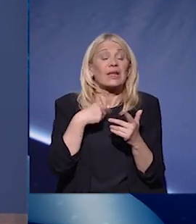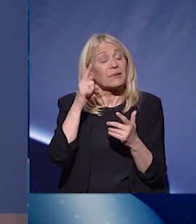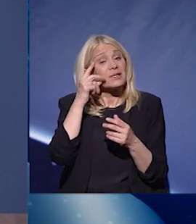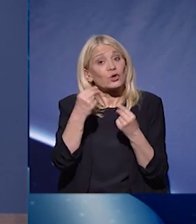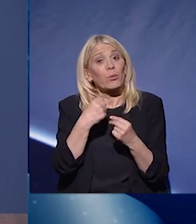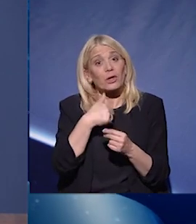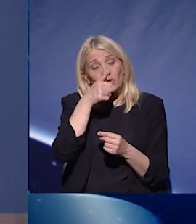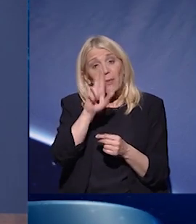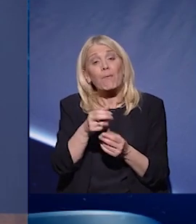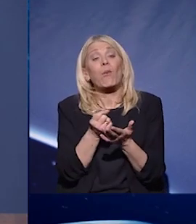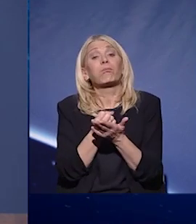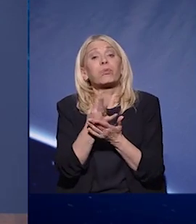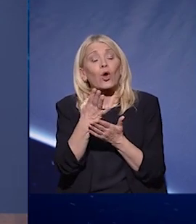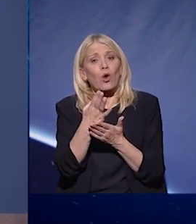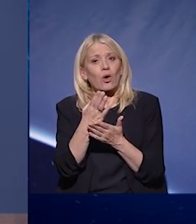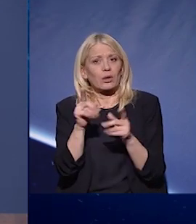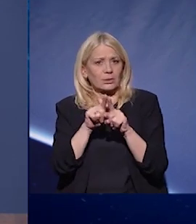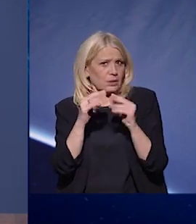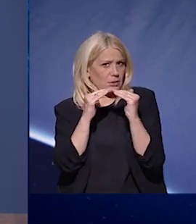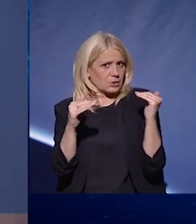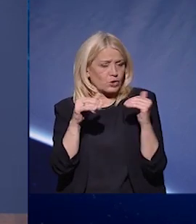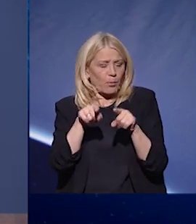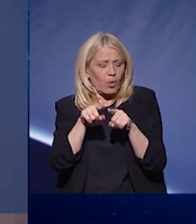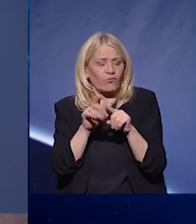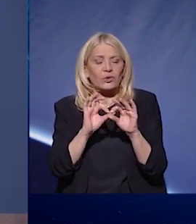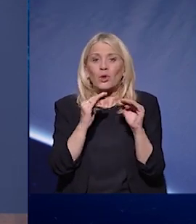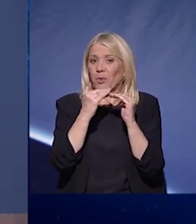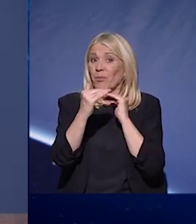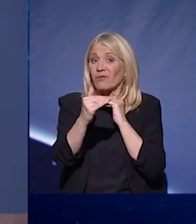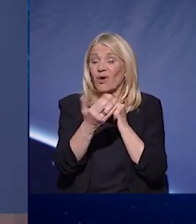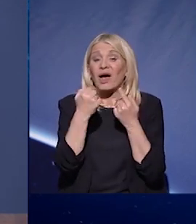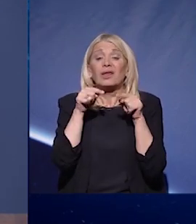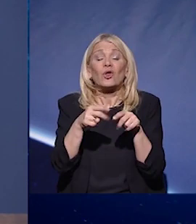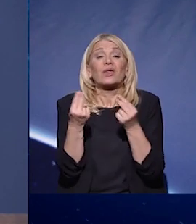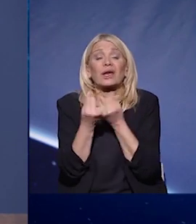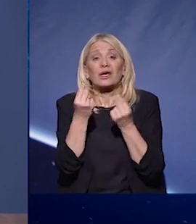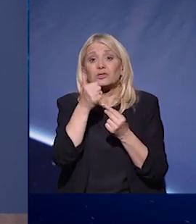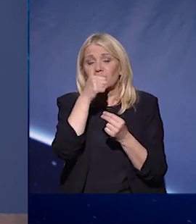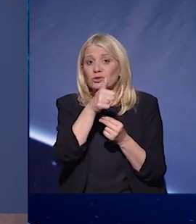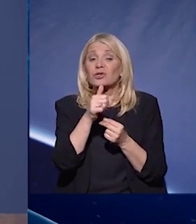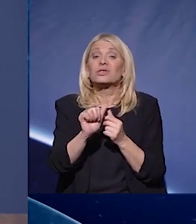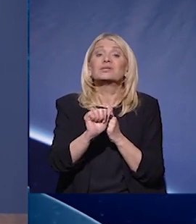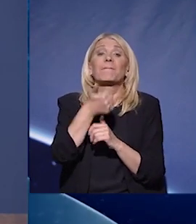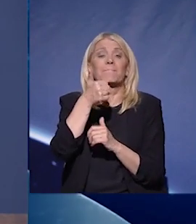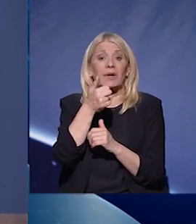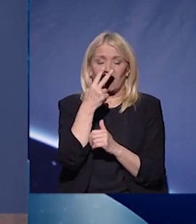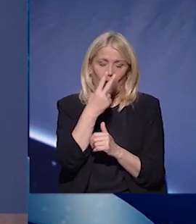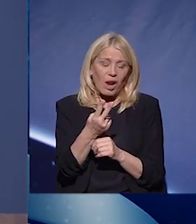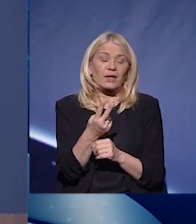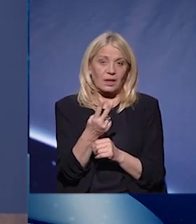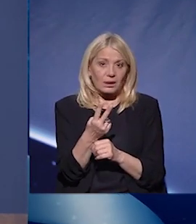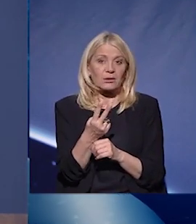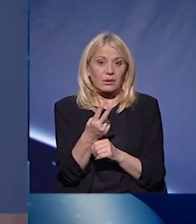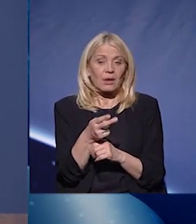što imamo i brojčano održavanje na ovom stabilnom nivou, ali je to nešto što će se prvo gledati.